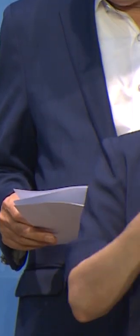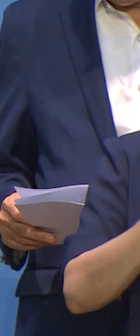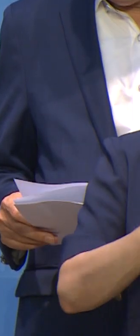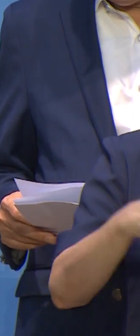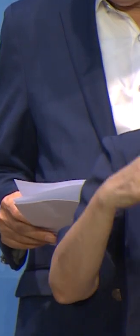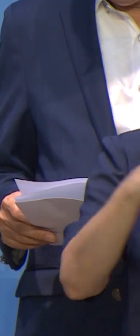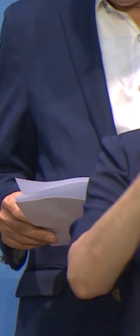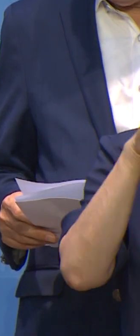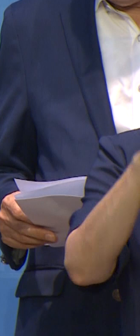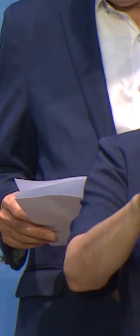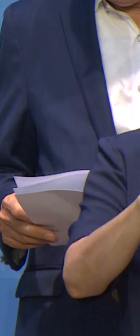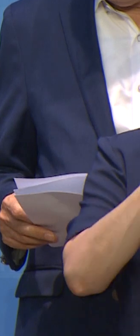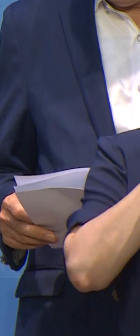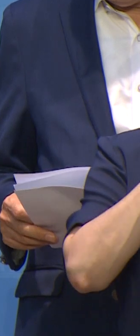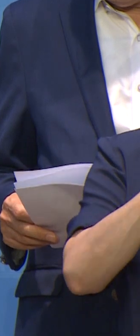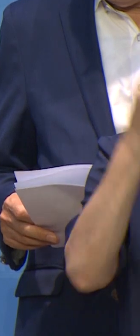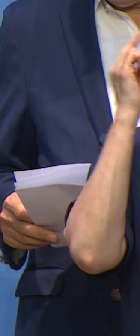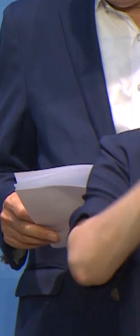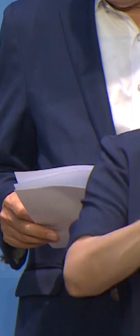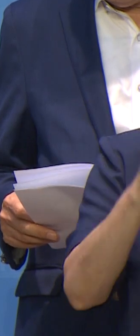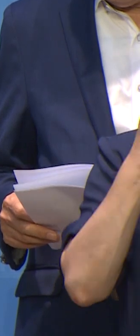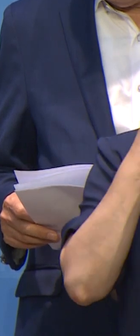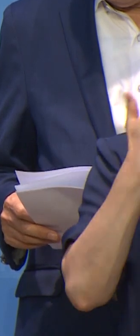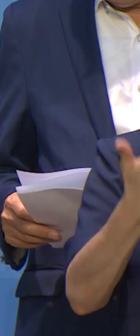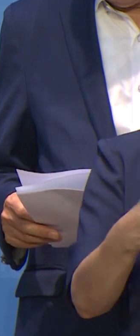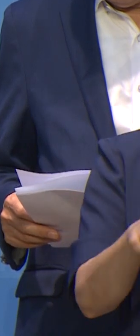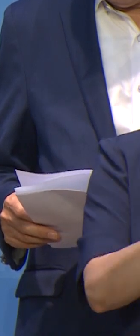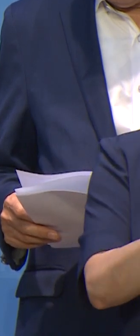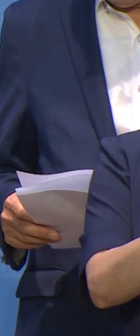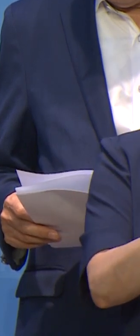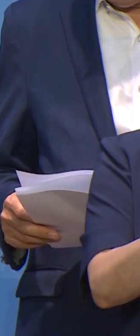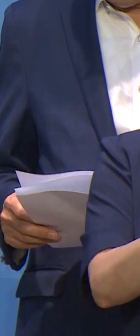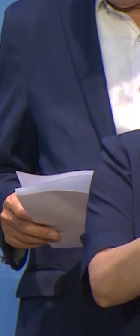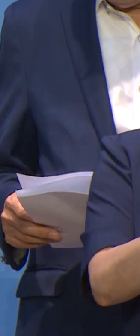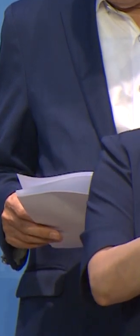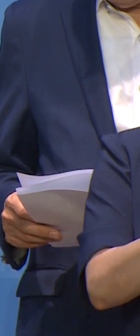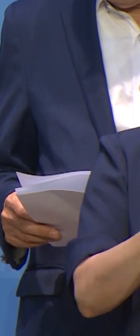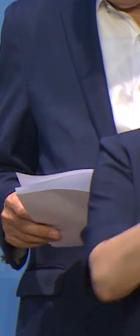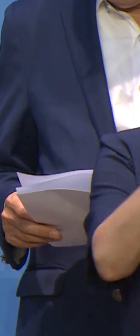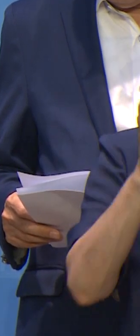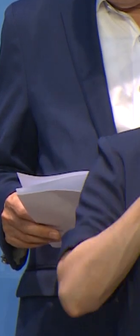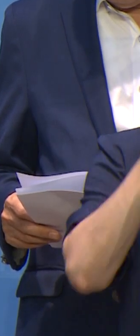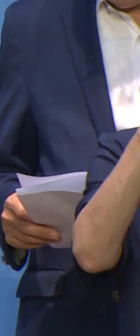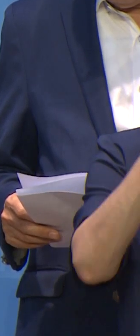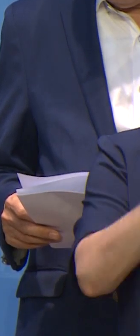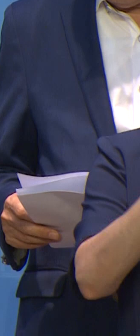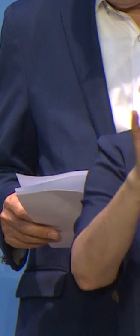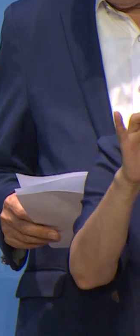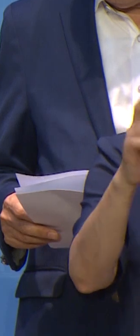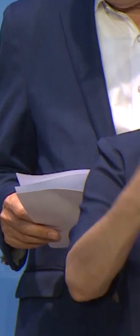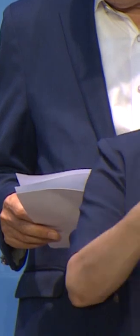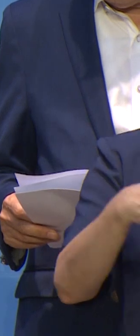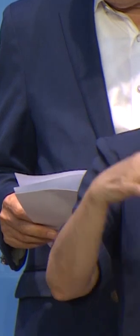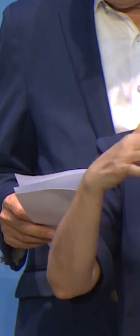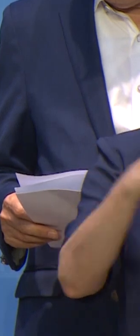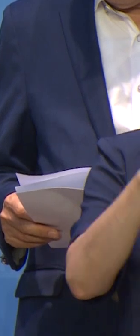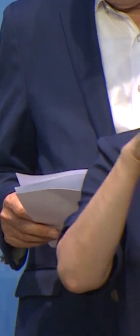종전선언은 우리의 평화를 확실하게 유지하기 위한 여러 노력 중에 하나입니다. 종전선언이